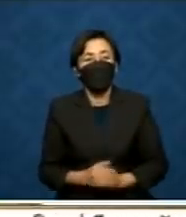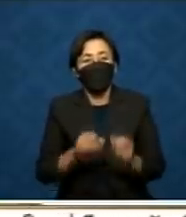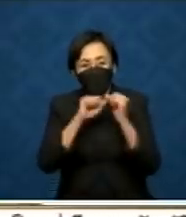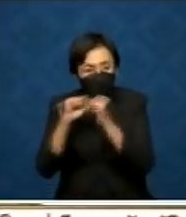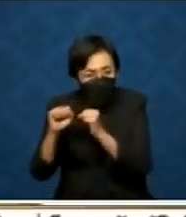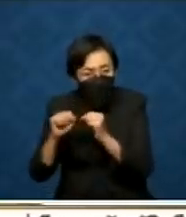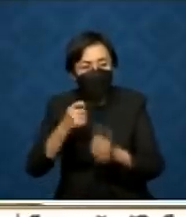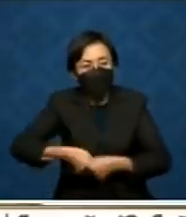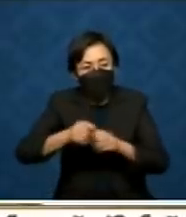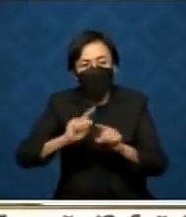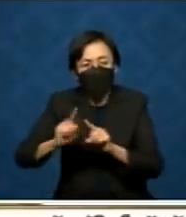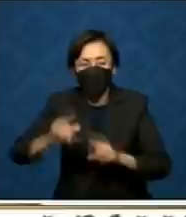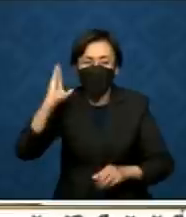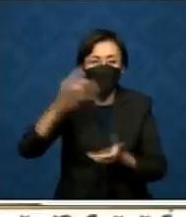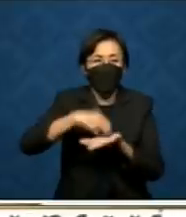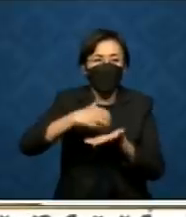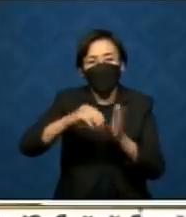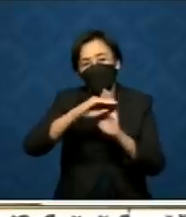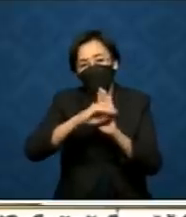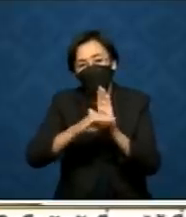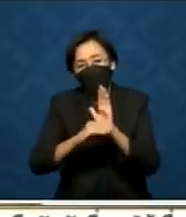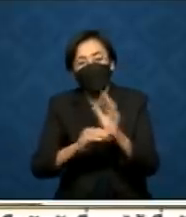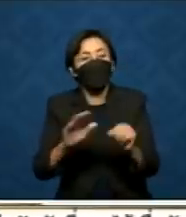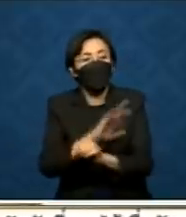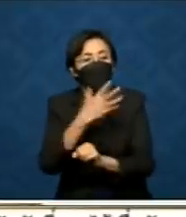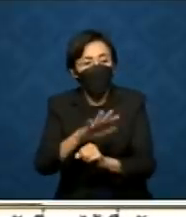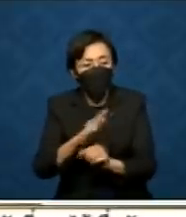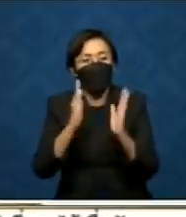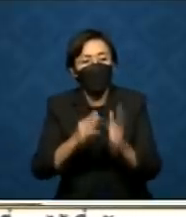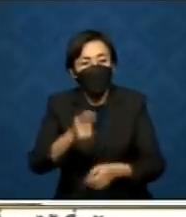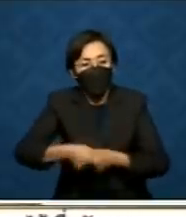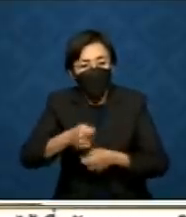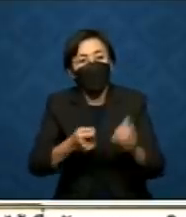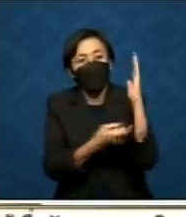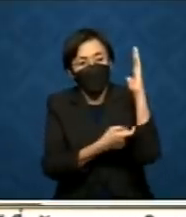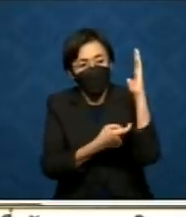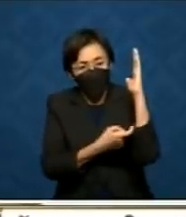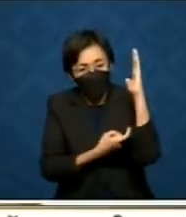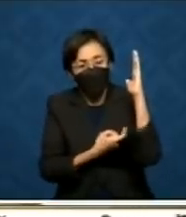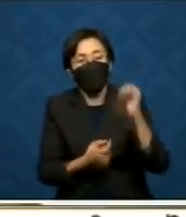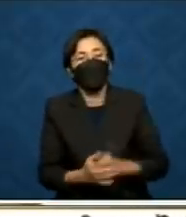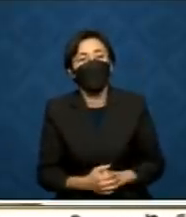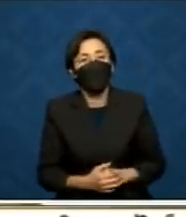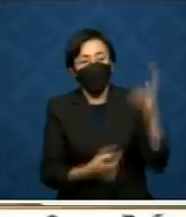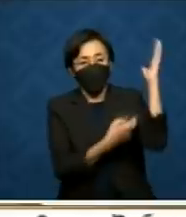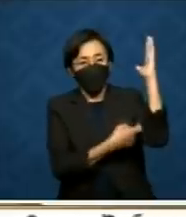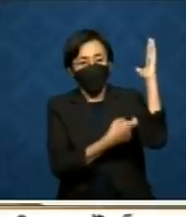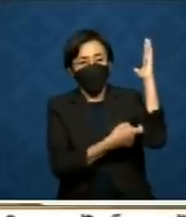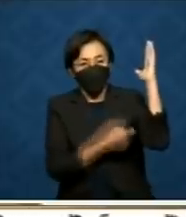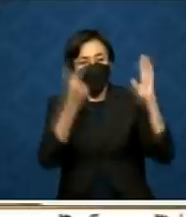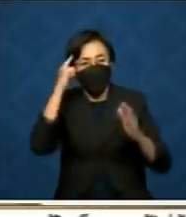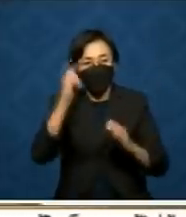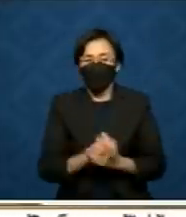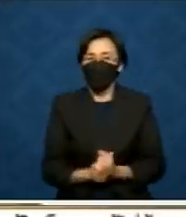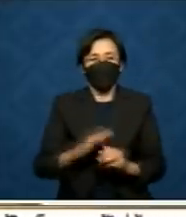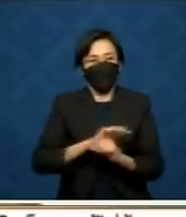เจ้าหลายอีกคนก็จิตบรรยายไปครบและชาวสวนยางโอ้นี่อุตส่าห์มีความหวังก็บอกว่า Goผิด